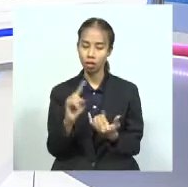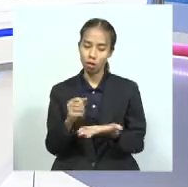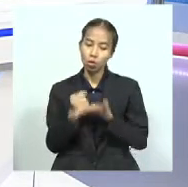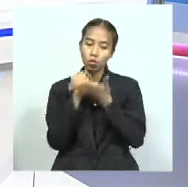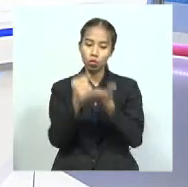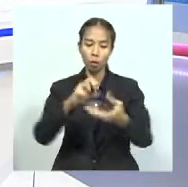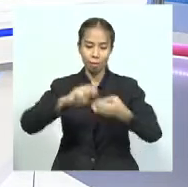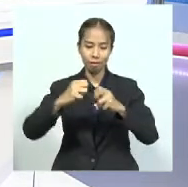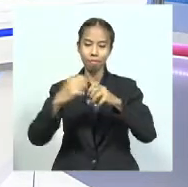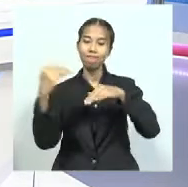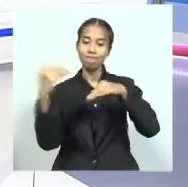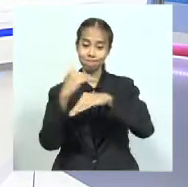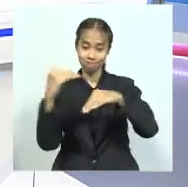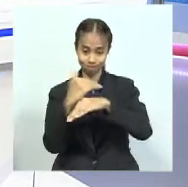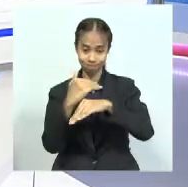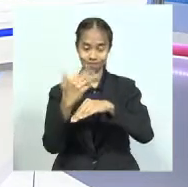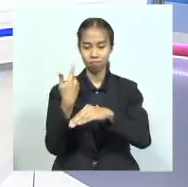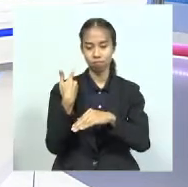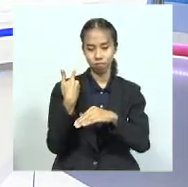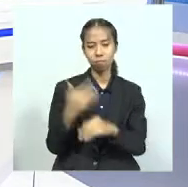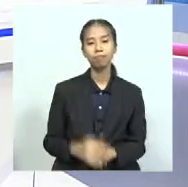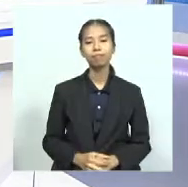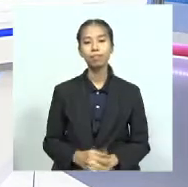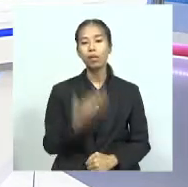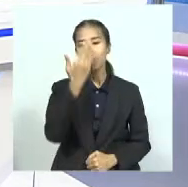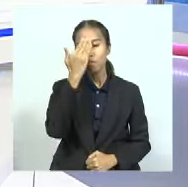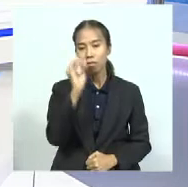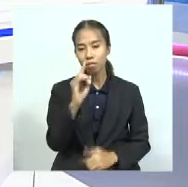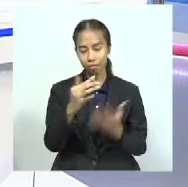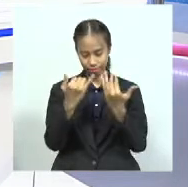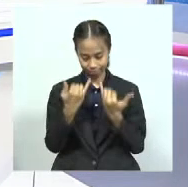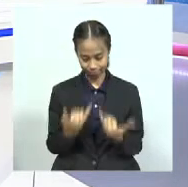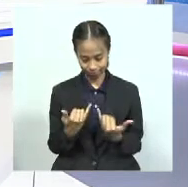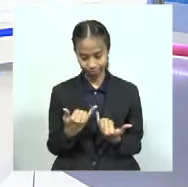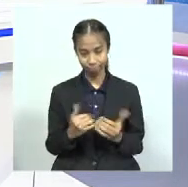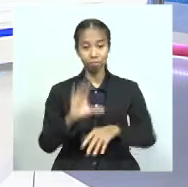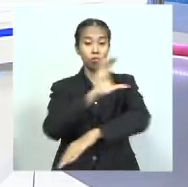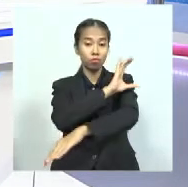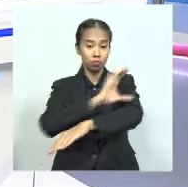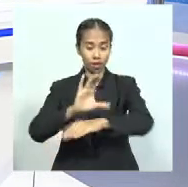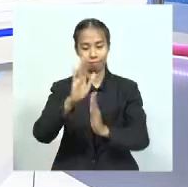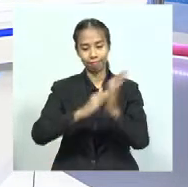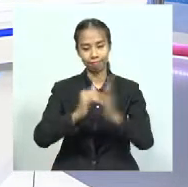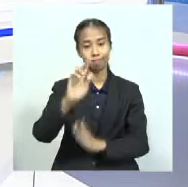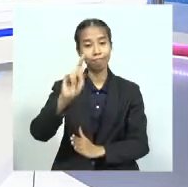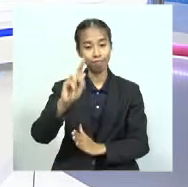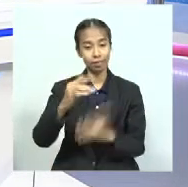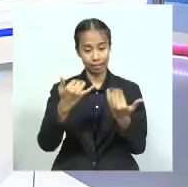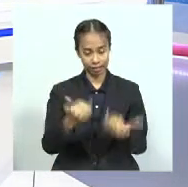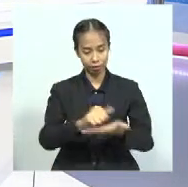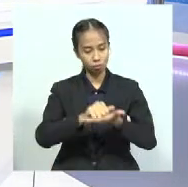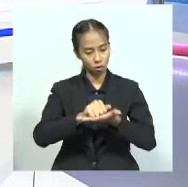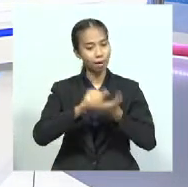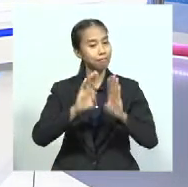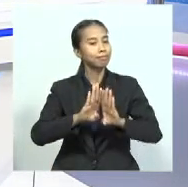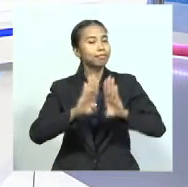การจราจรสร้างความเชื่อมโยงในระบบขนส่งมวลชนค่ะเพราะว่าวันนี้รถไฟฟ้าสายสีเขียวเปิดให้ประชาชน